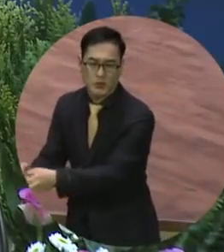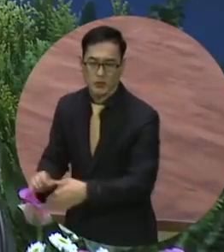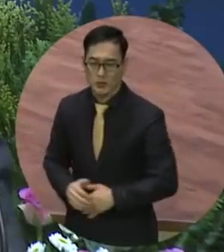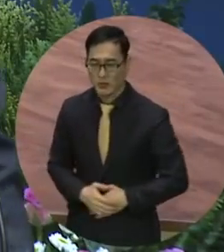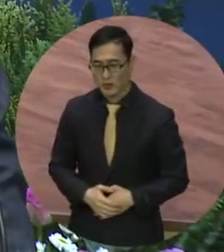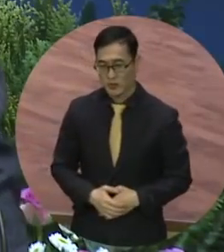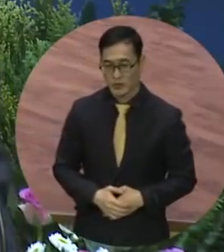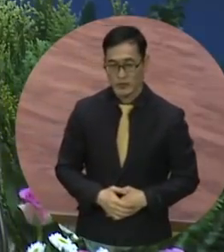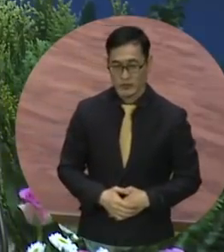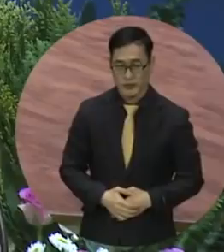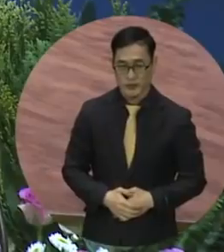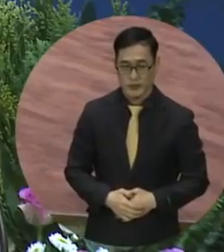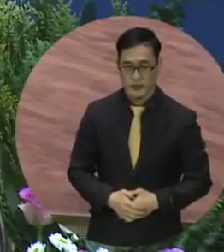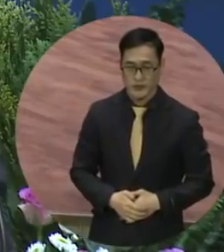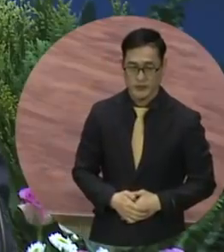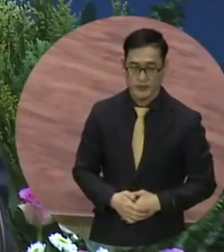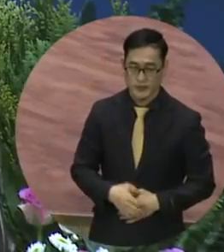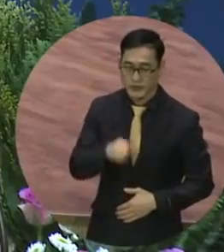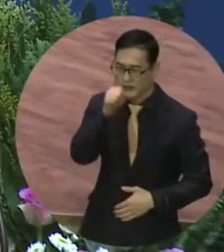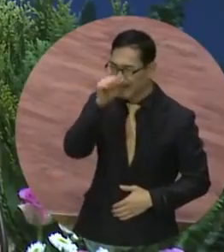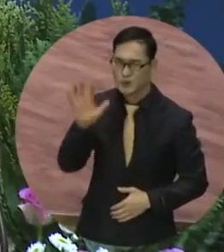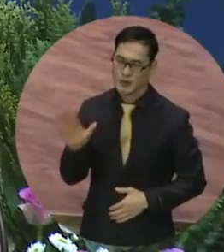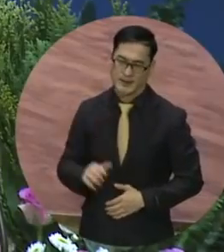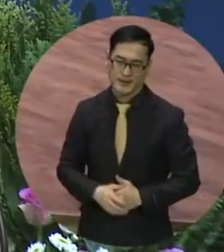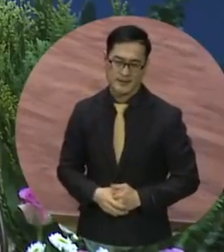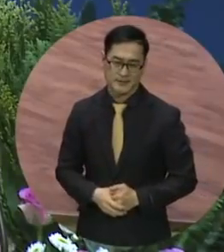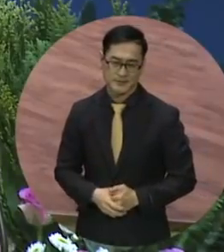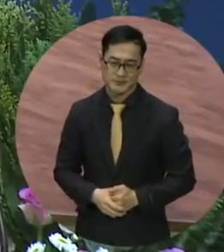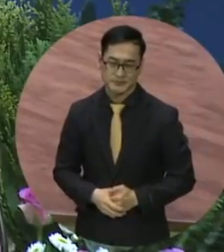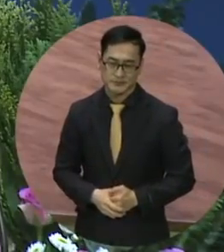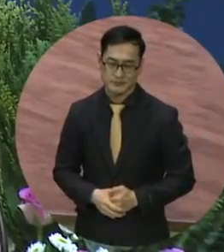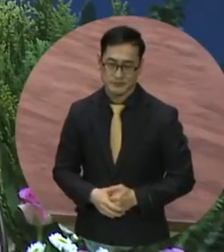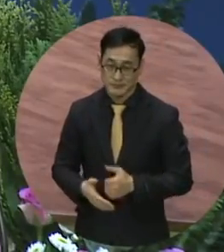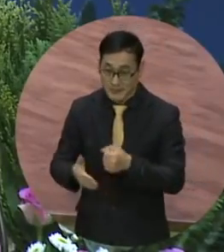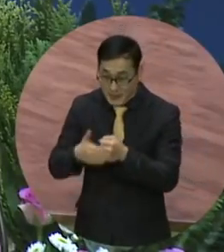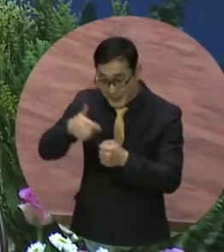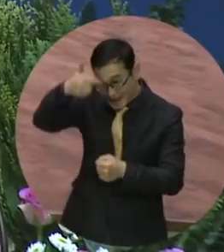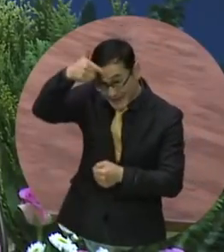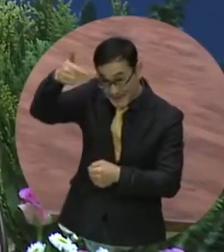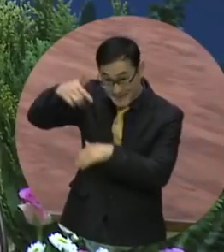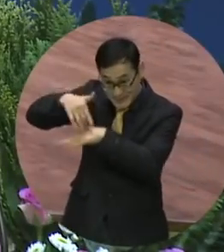대부분이 다 그래요. 그러니까 이 예틀의 갇힌 모습